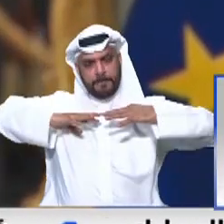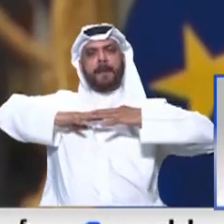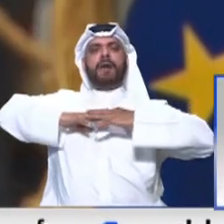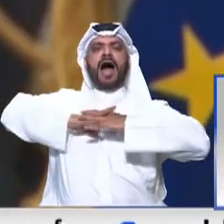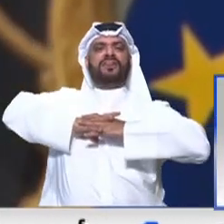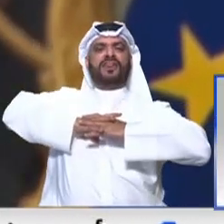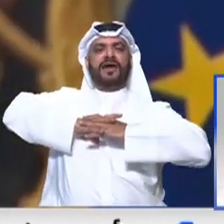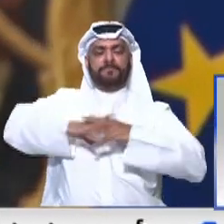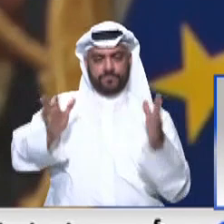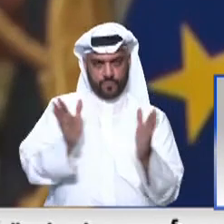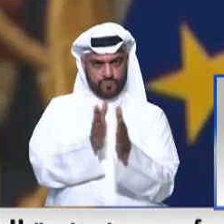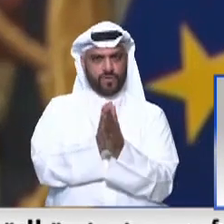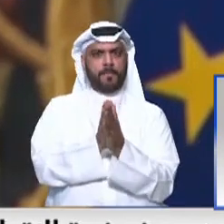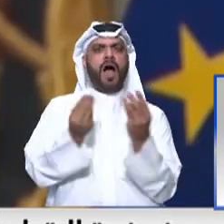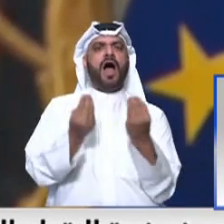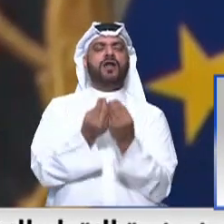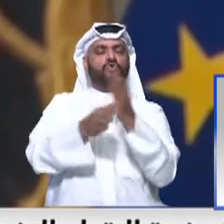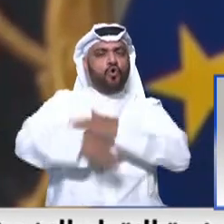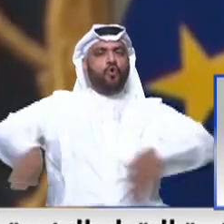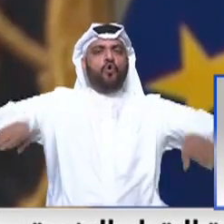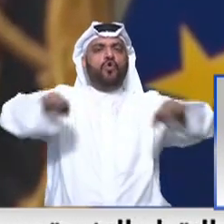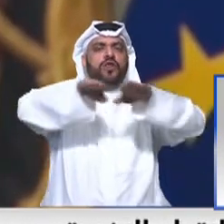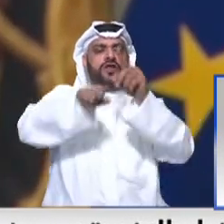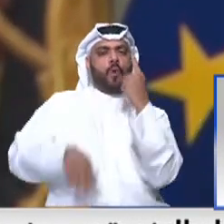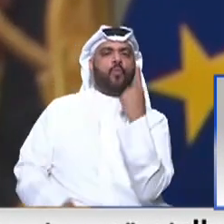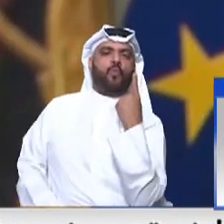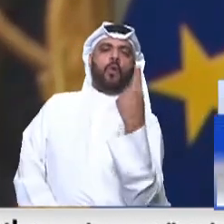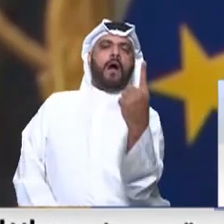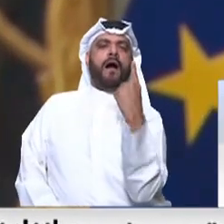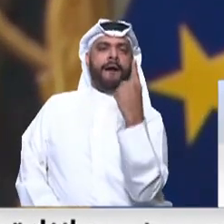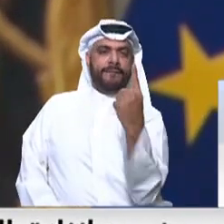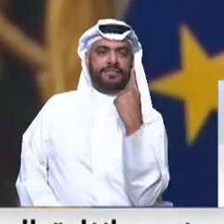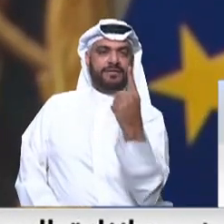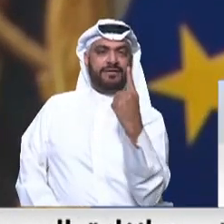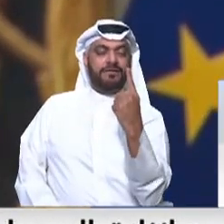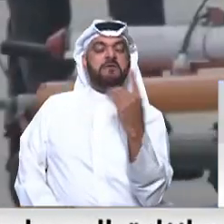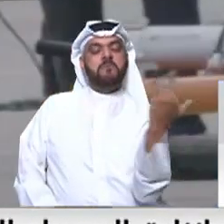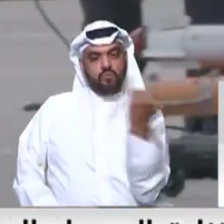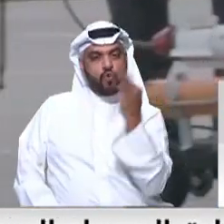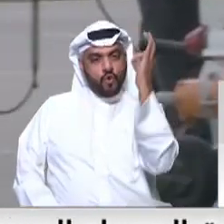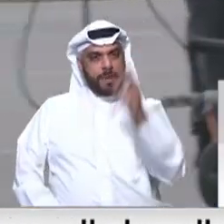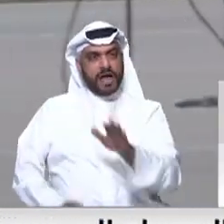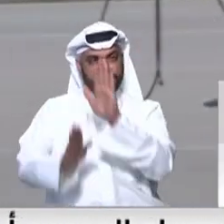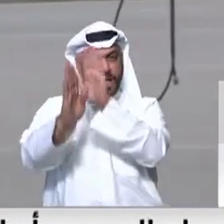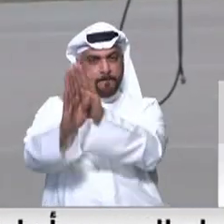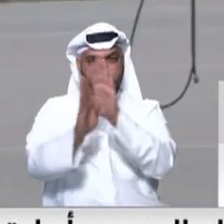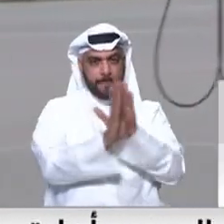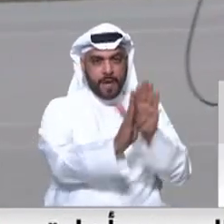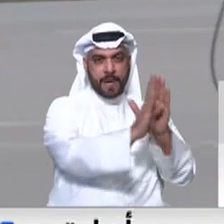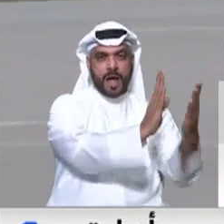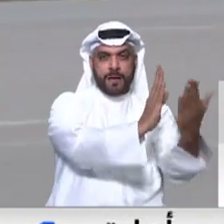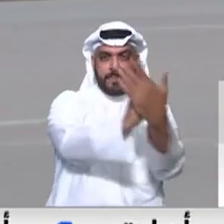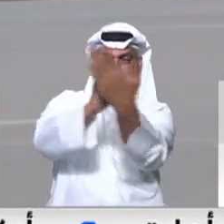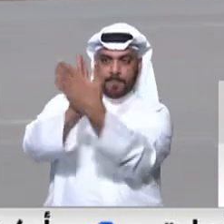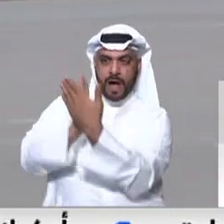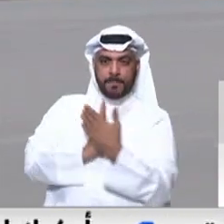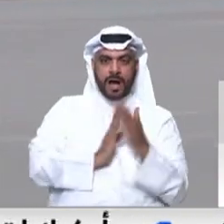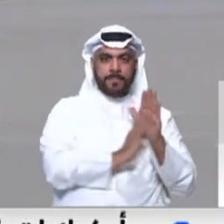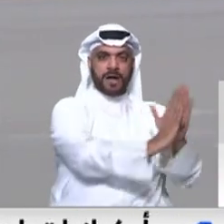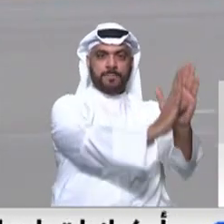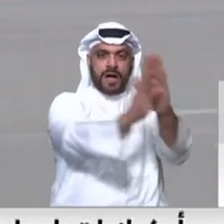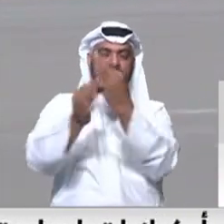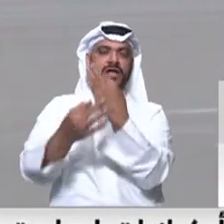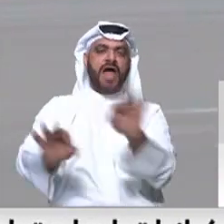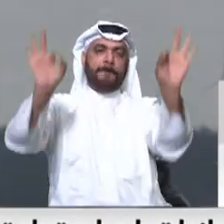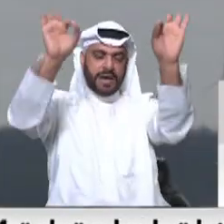لكل الواحد والواحد للواحد الناتو حلف دفاعي لا يستفز الصراع وتشارك في المناورات الجويه نحو